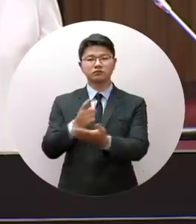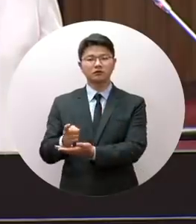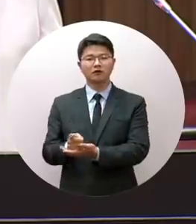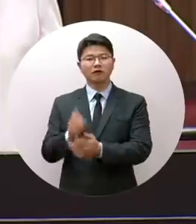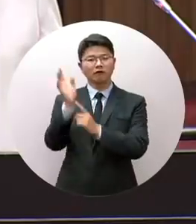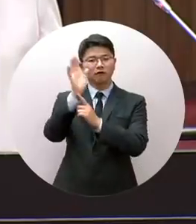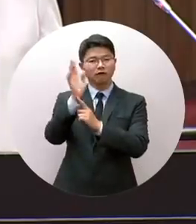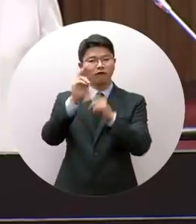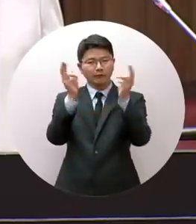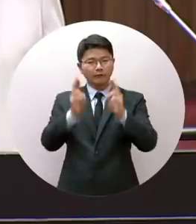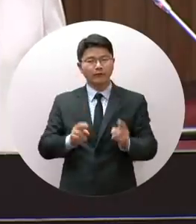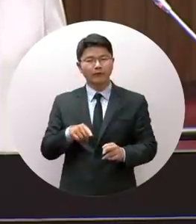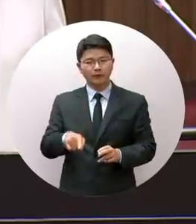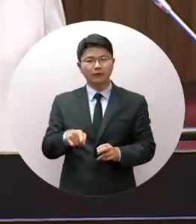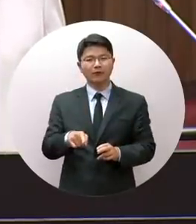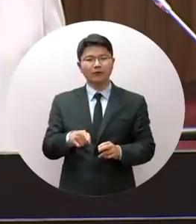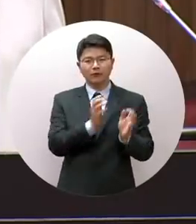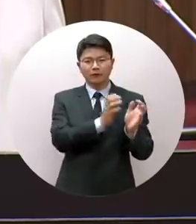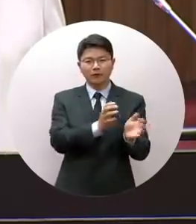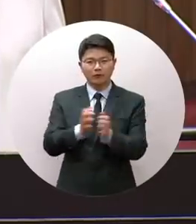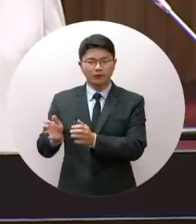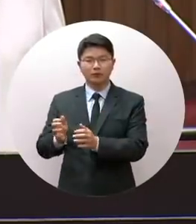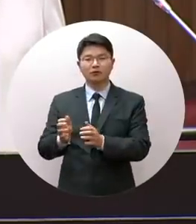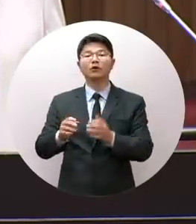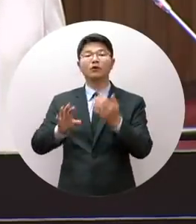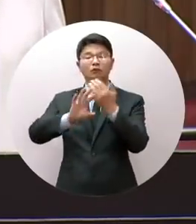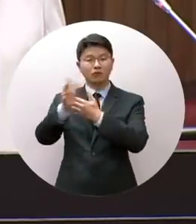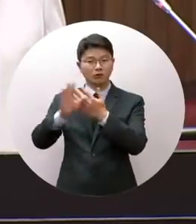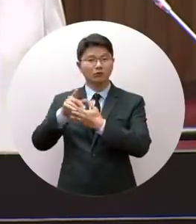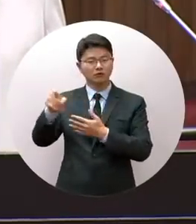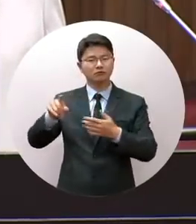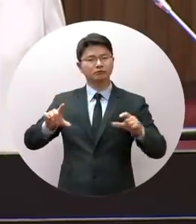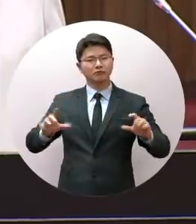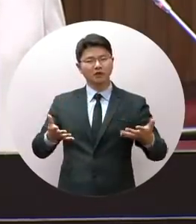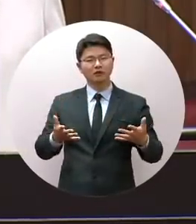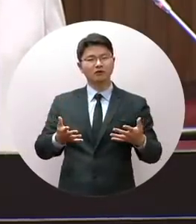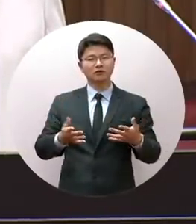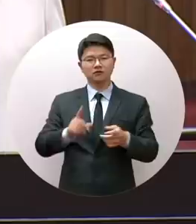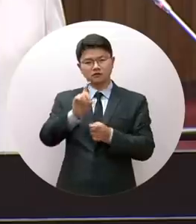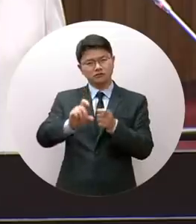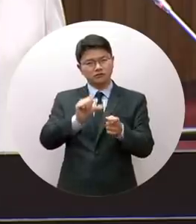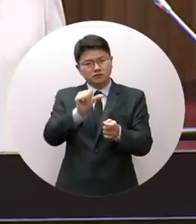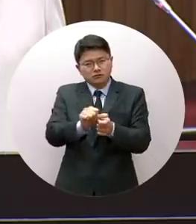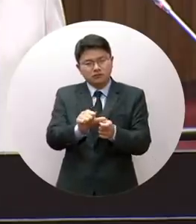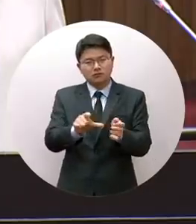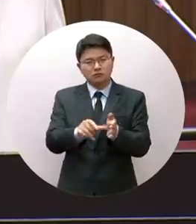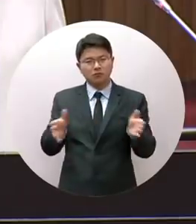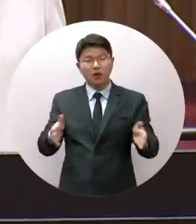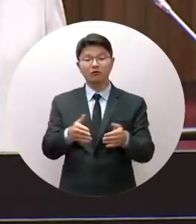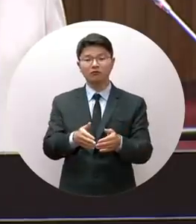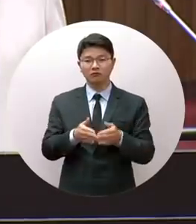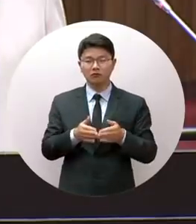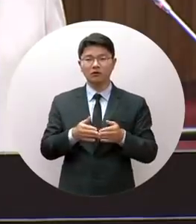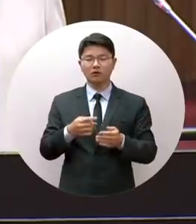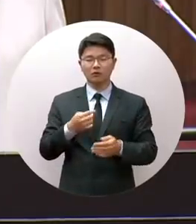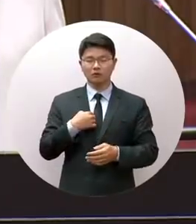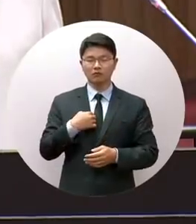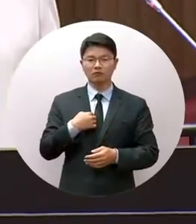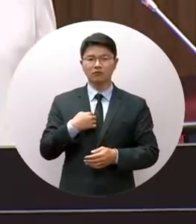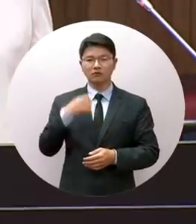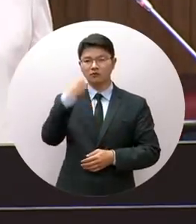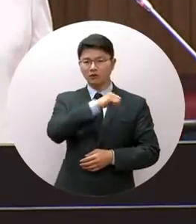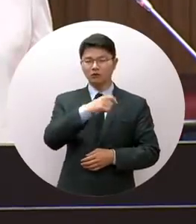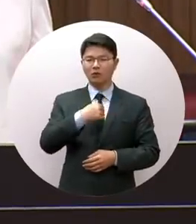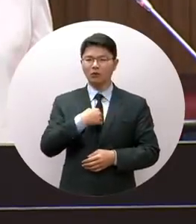几乎都要15年的时间， 差不多。 我们这个叫做速成班。所以我们花了比较高一点的费